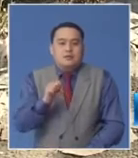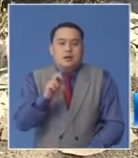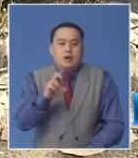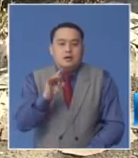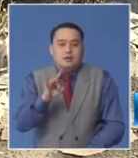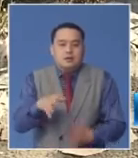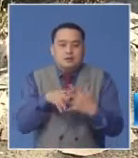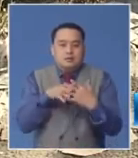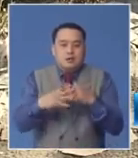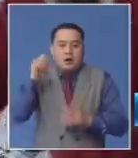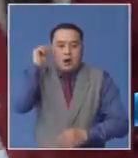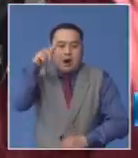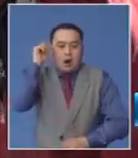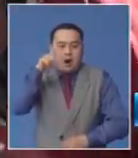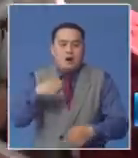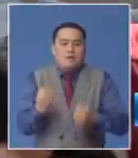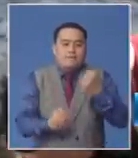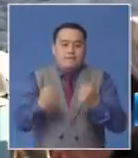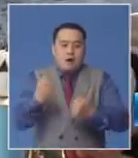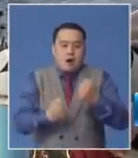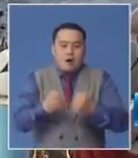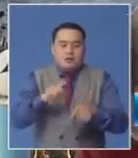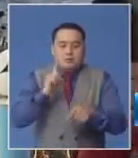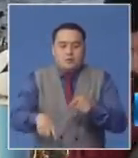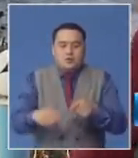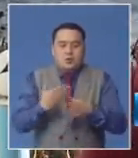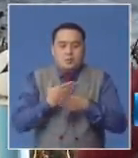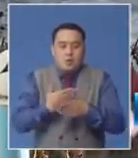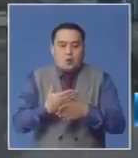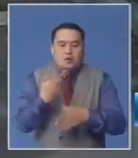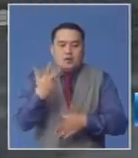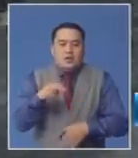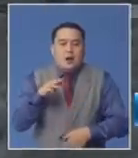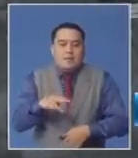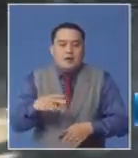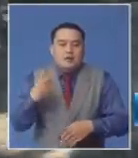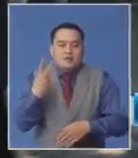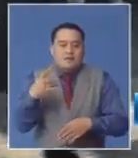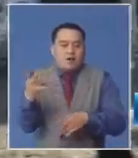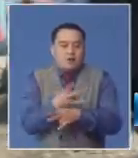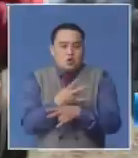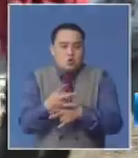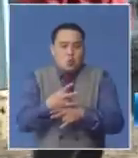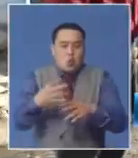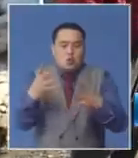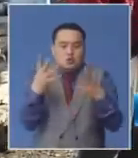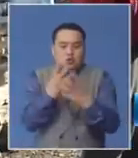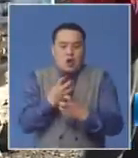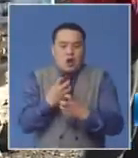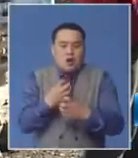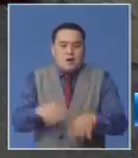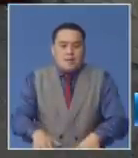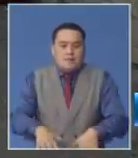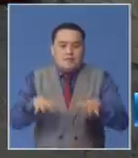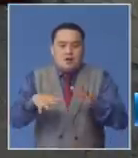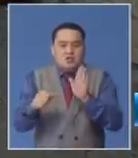житель села карабулак работает водителем машины скорой помощи 3 марта в 2 часа ночи на улице байсеитовой произошло подтопление